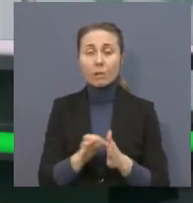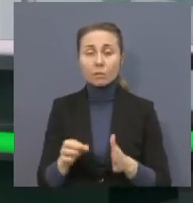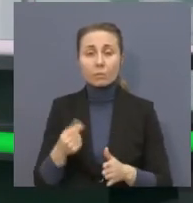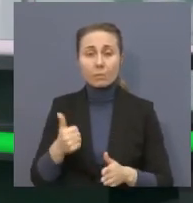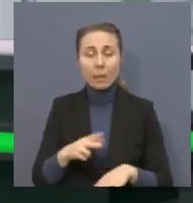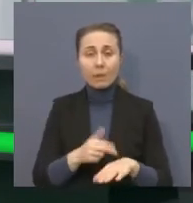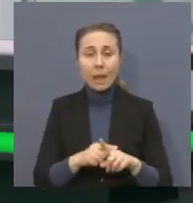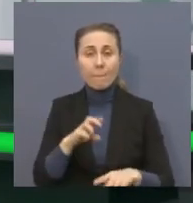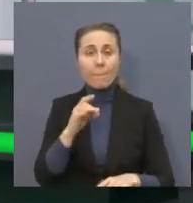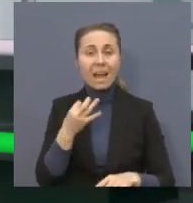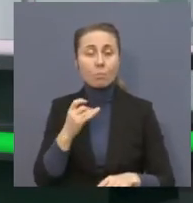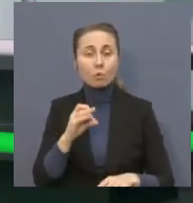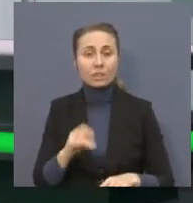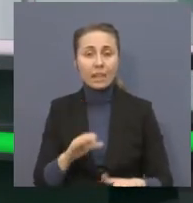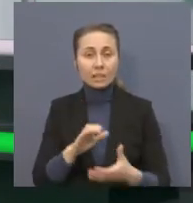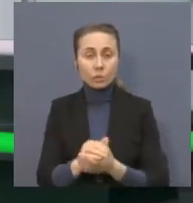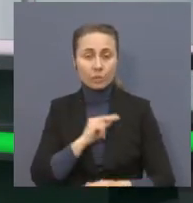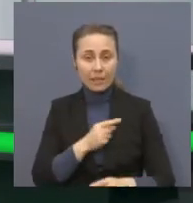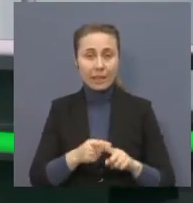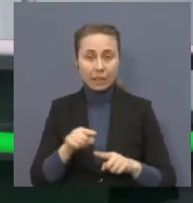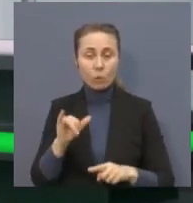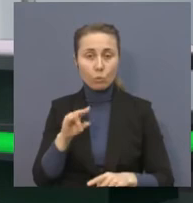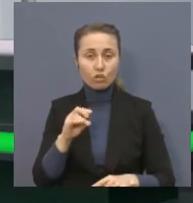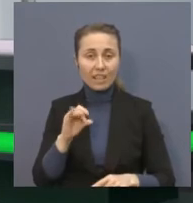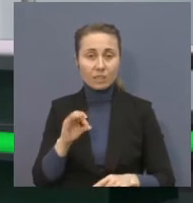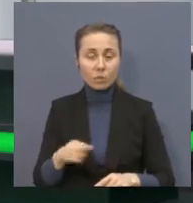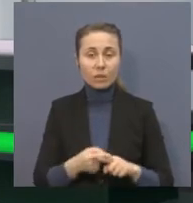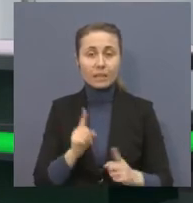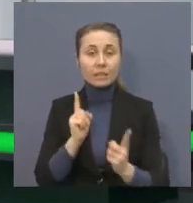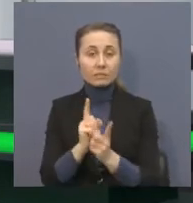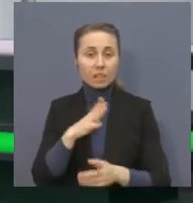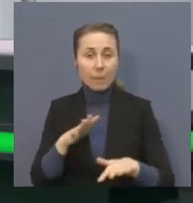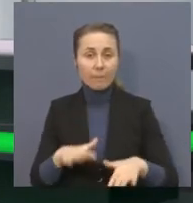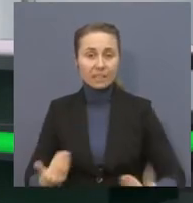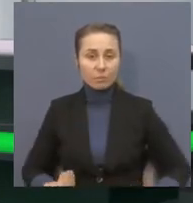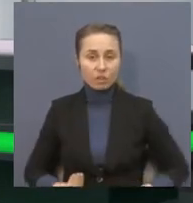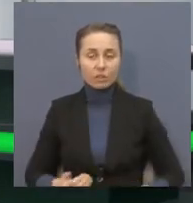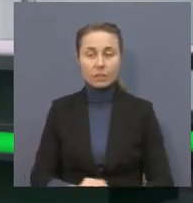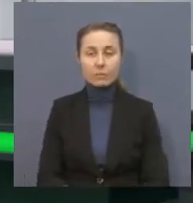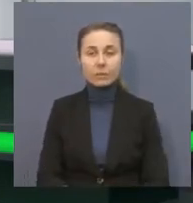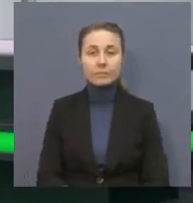Арманбек Баймурзин ознакомился с работой данного участка. Также состоялась встреча с местными жителями.